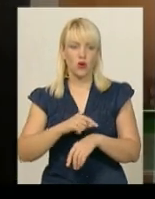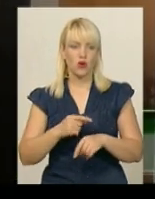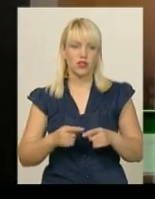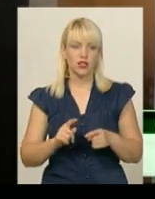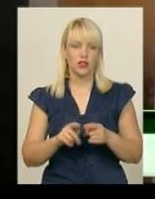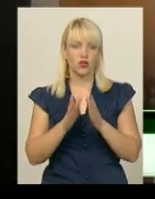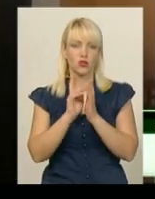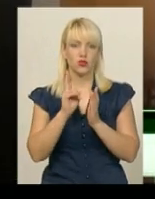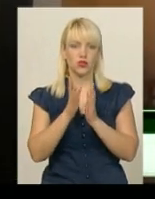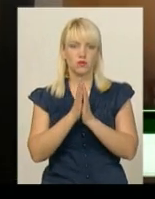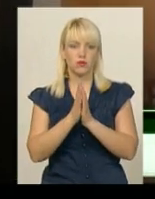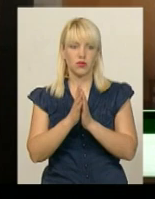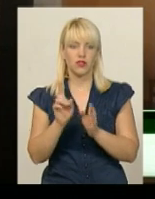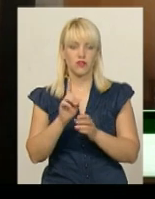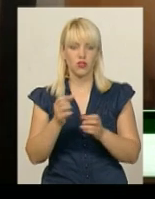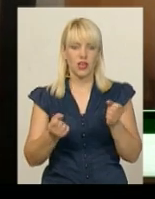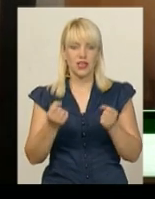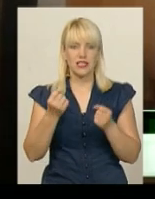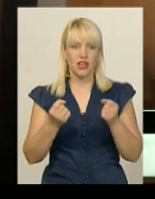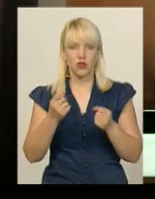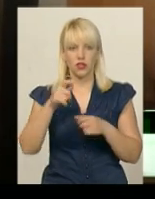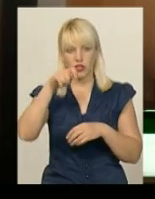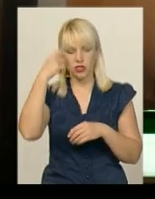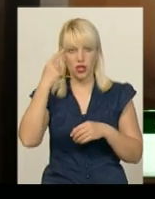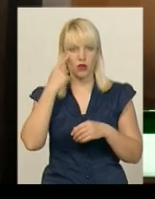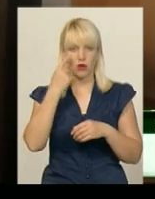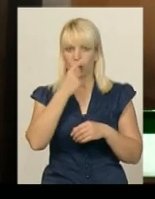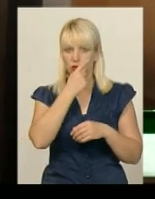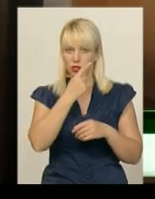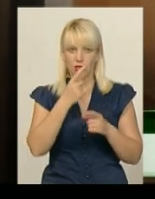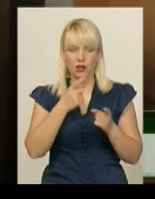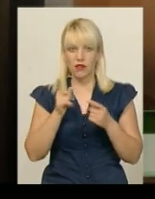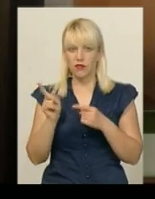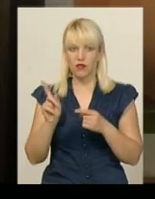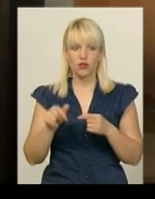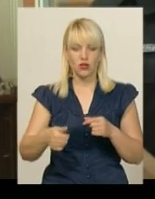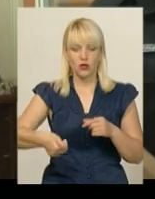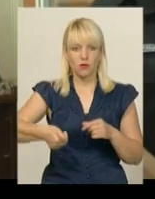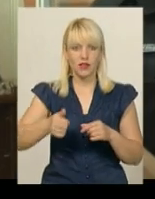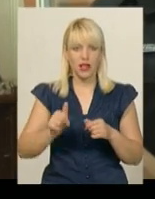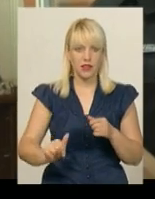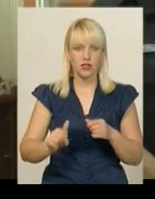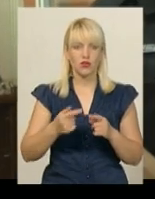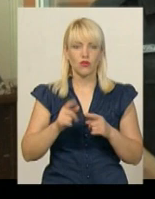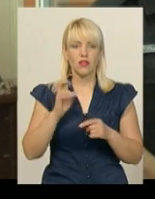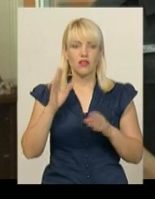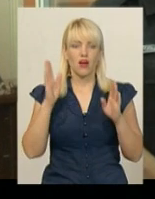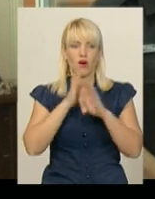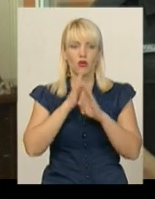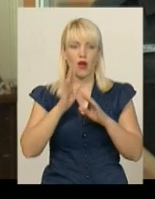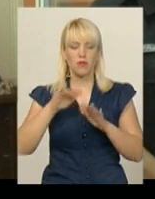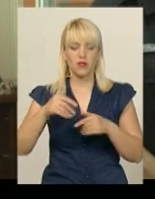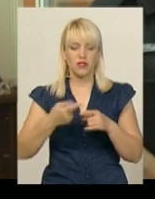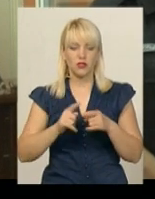Хтось попросив, що в салоні стало жарко. Я відвів очі від того, щоб натиснути кнопку кондиціонера. Після того я пам'ятаю,